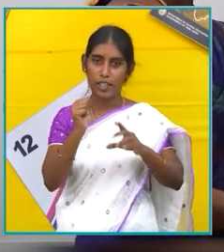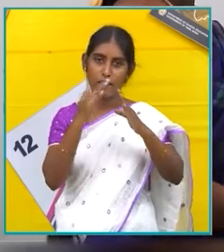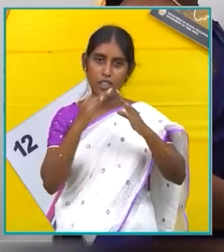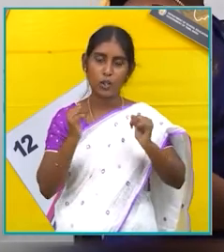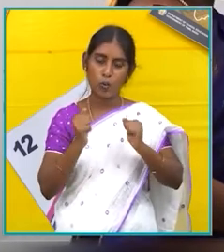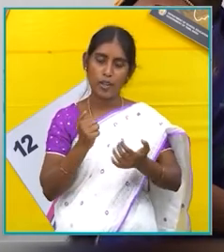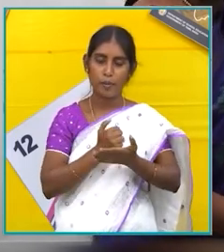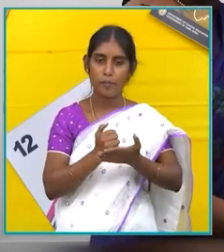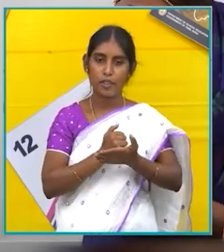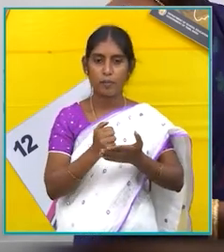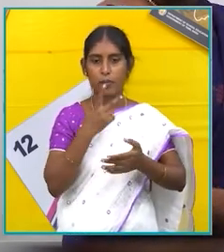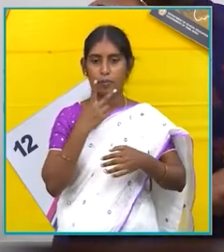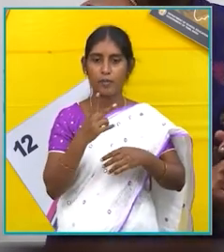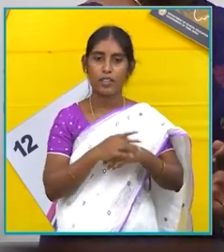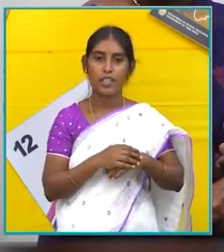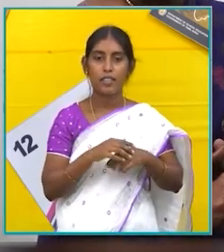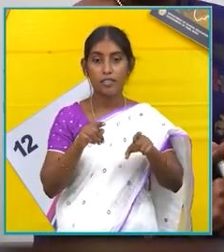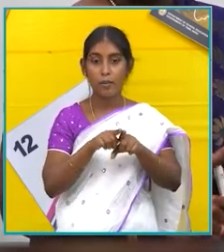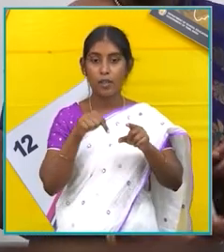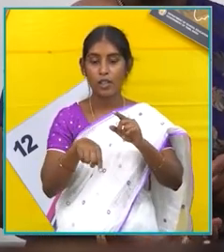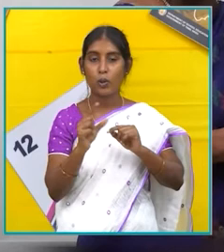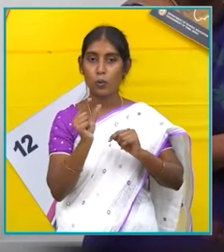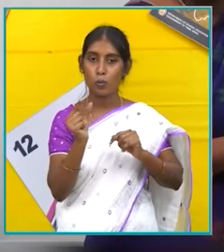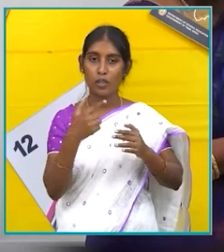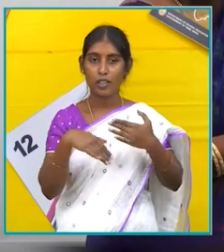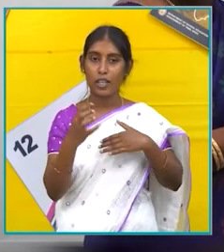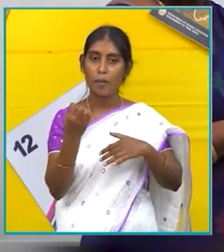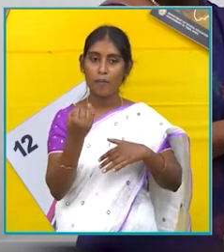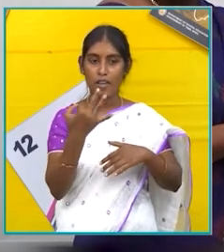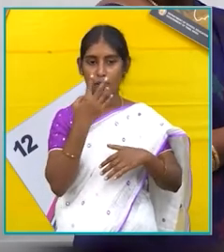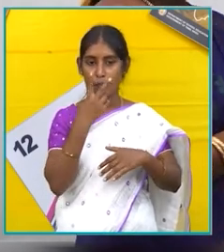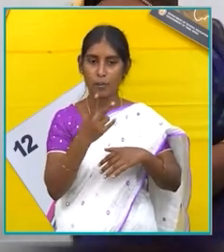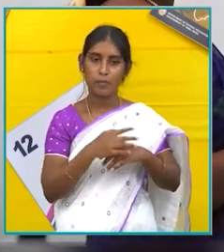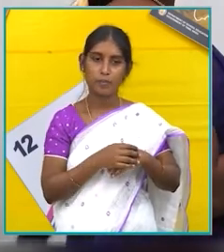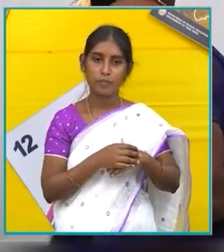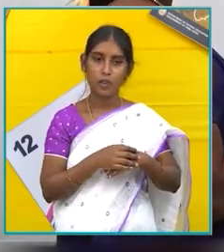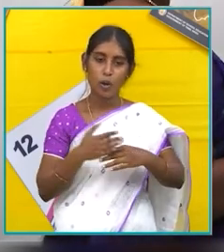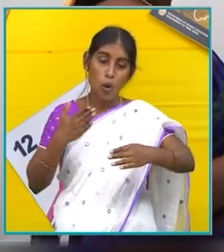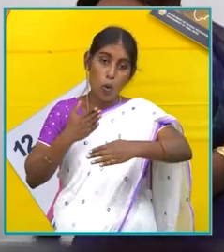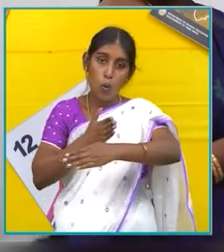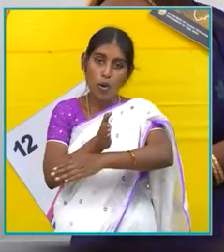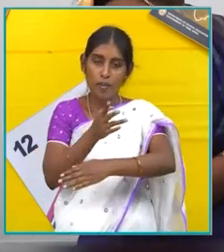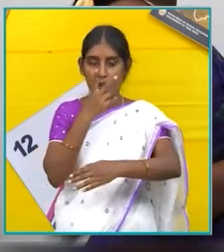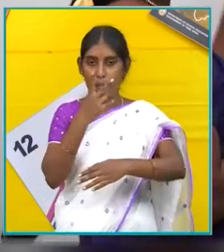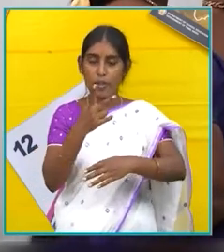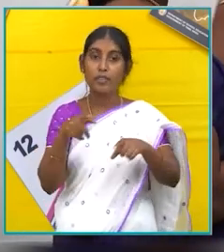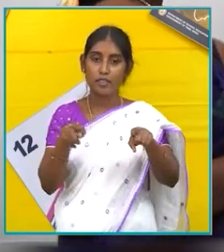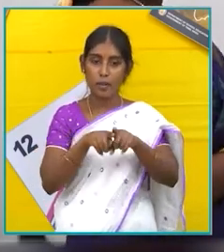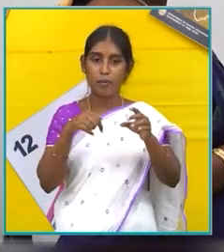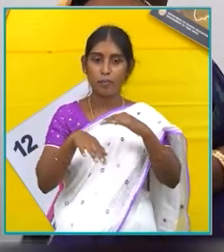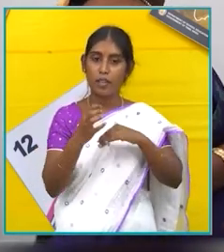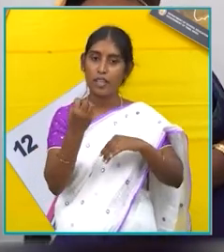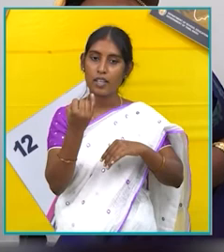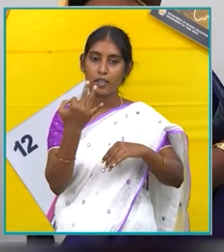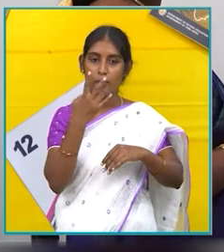செஞ்சு பார்க்கலாம். அடுத்தது இதை வச்சு நம்ம ஒரு சம் போடலாம். இப்போ குறுக்கு வெட்டி பார்த்தோம் இல்லையா, அதை வச்சு இந்த சம் பார்க்கலாம்.